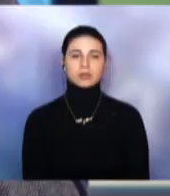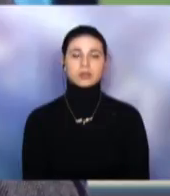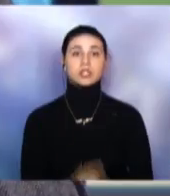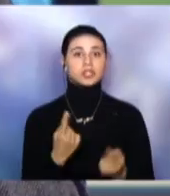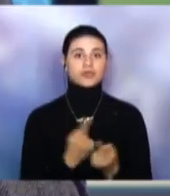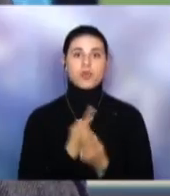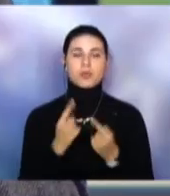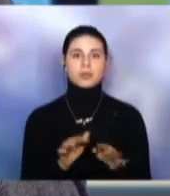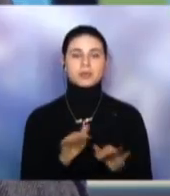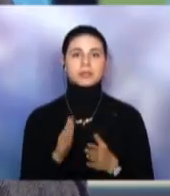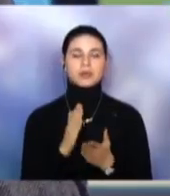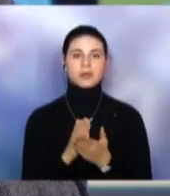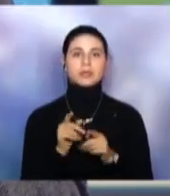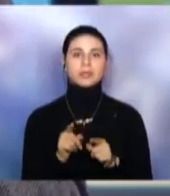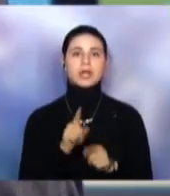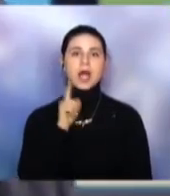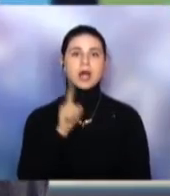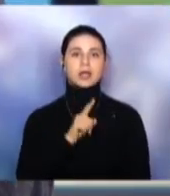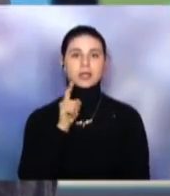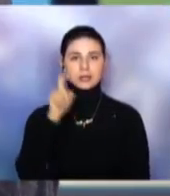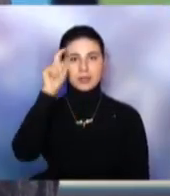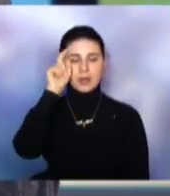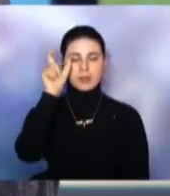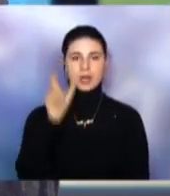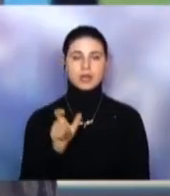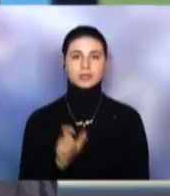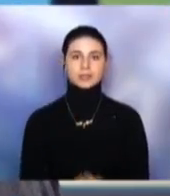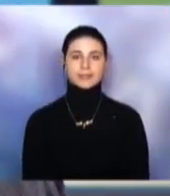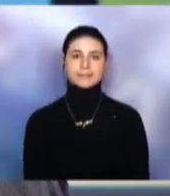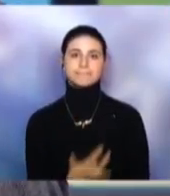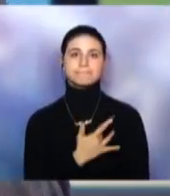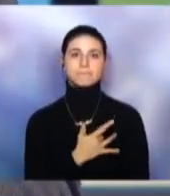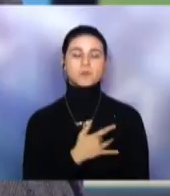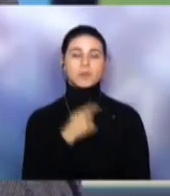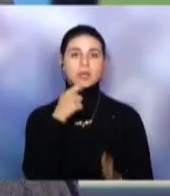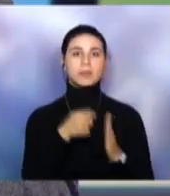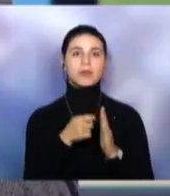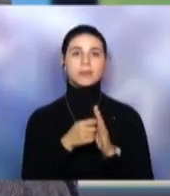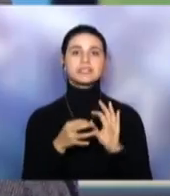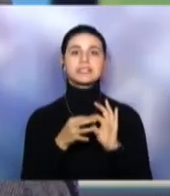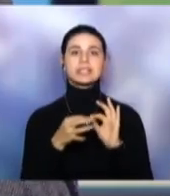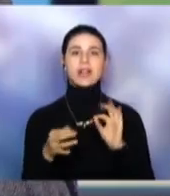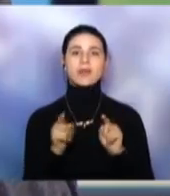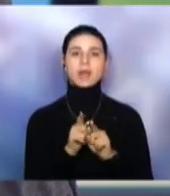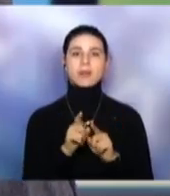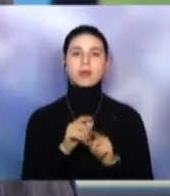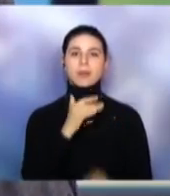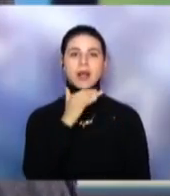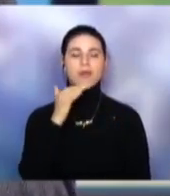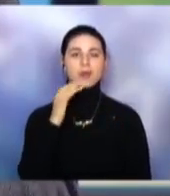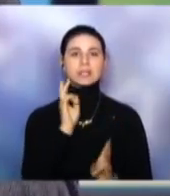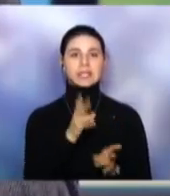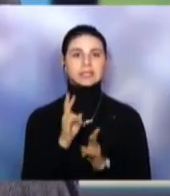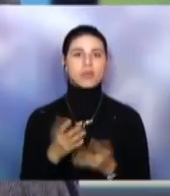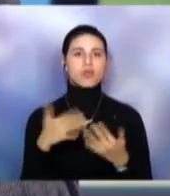ტიპური მიმდინარეობა ამ შემთხვევაში ახალგაზრდა მამაკაცი, გულის მკვებავის სისხლძარღვების მრავლობითი დაზიანებით,